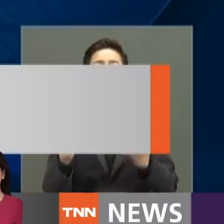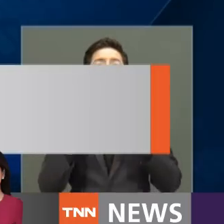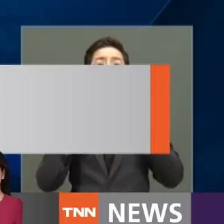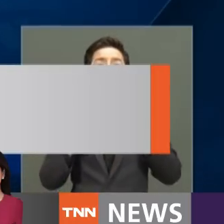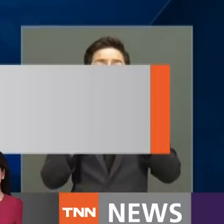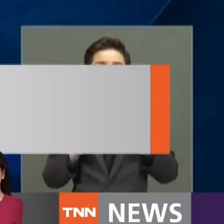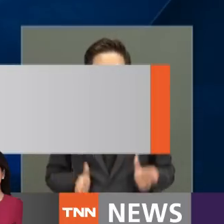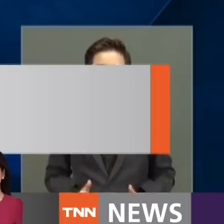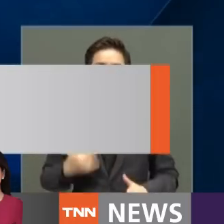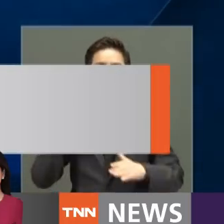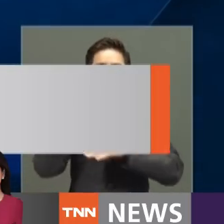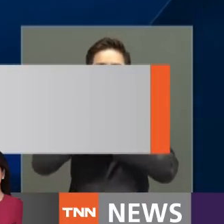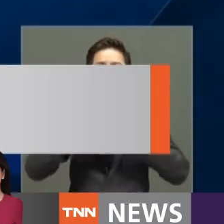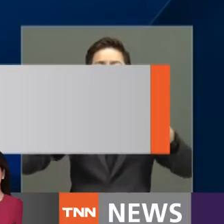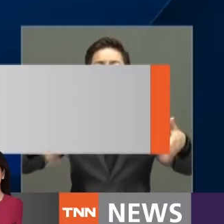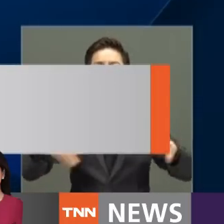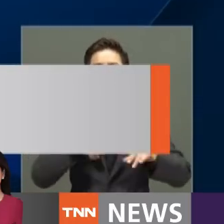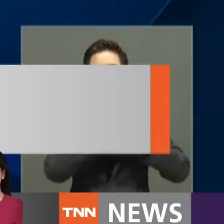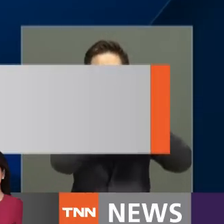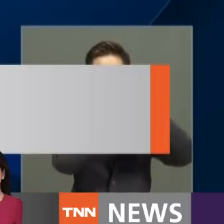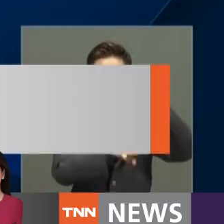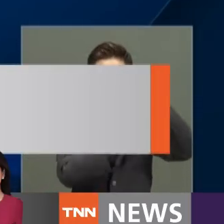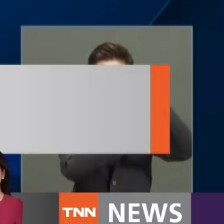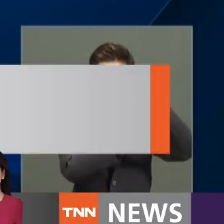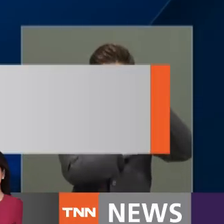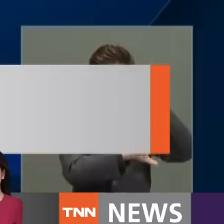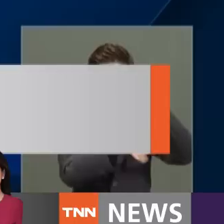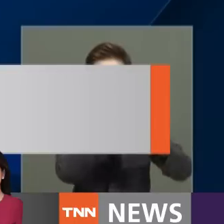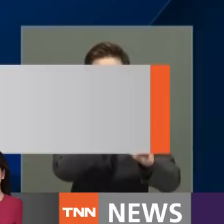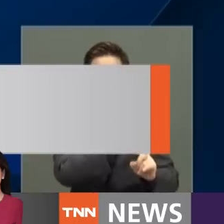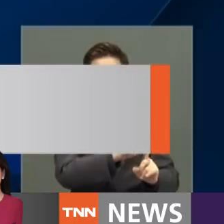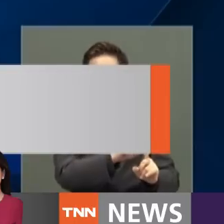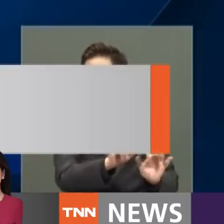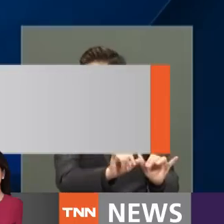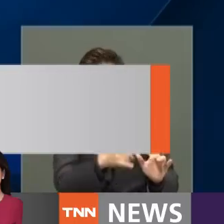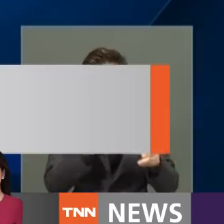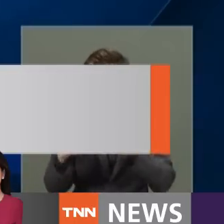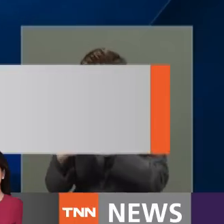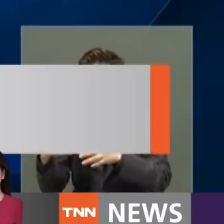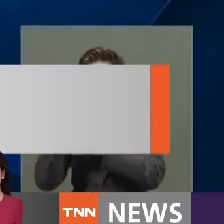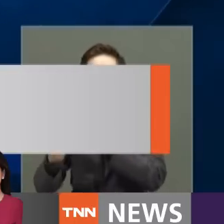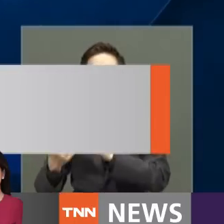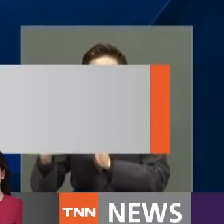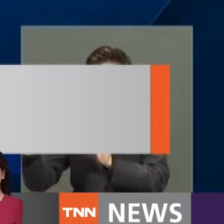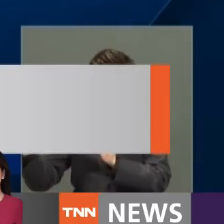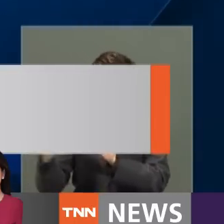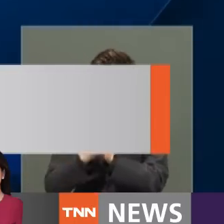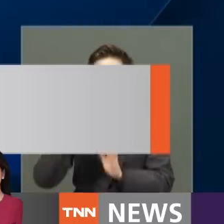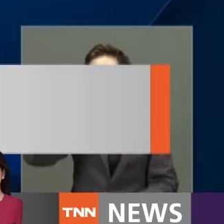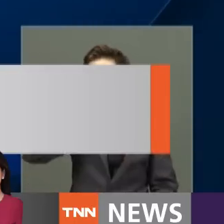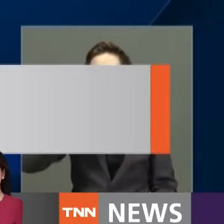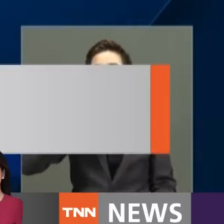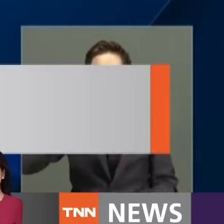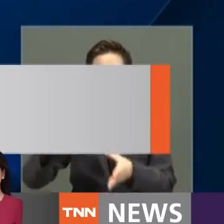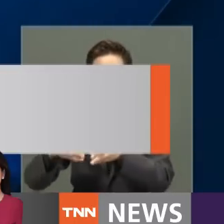คนที่มาจากประเทศอื่นๆที่นอกเหนือจาก 45+1 ที่กล่าวไปเบื้องต้นกลุ่มนี้ยังสามารถเดินทางเข้าประเทศไทยได้น